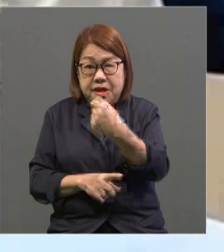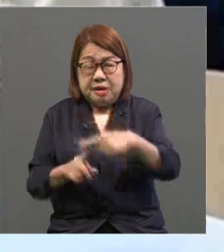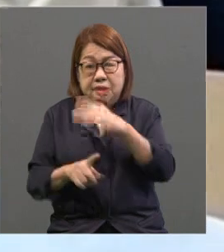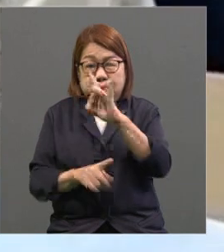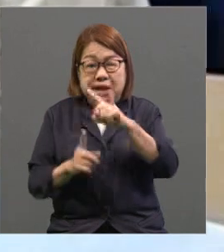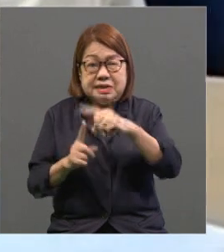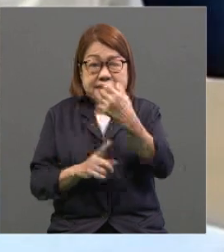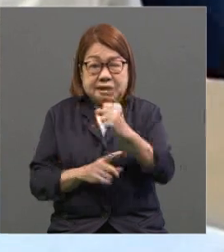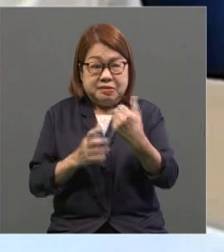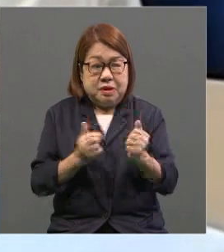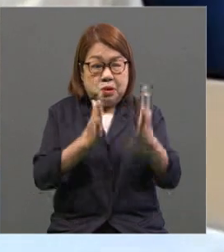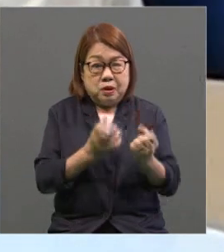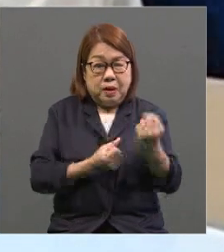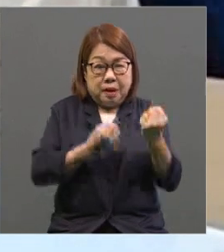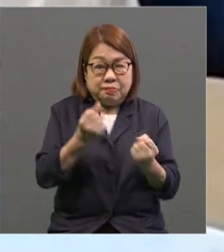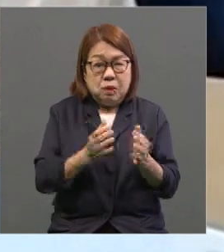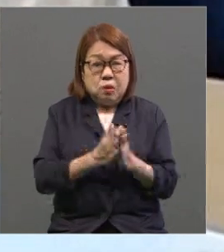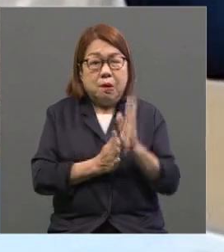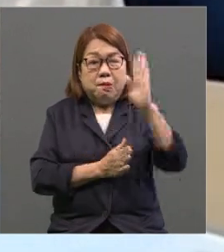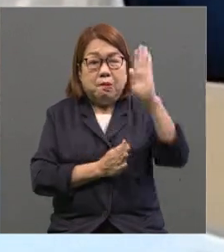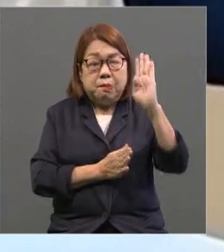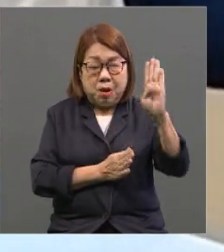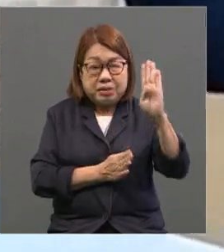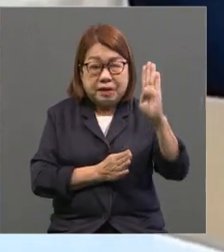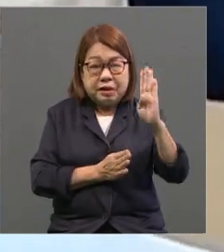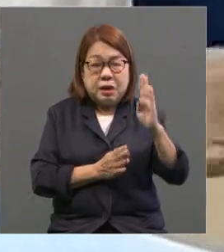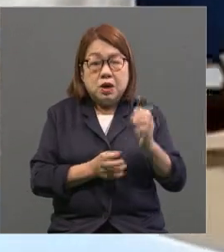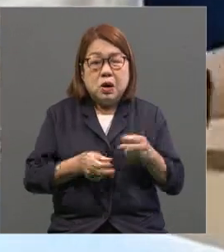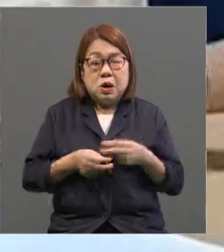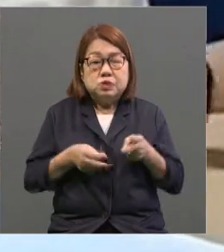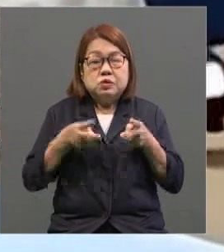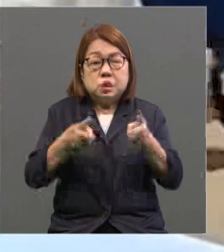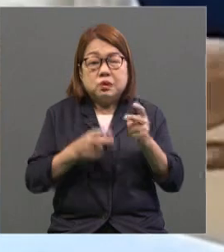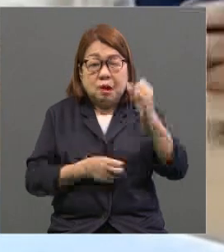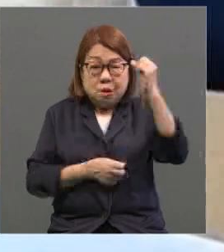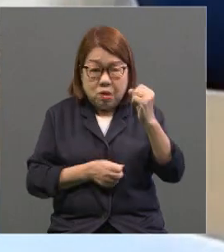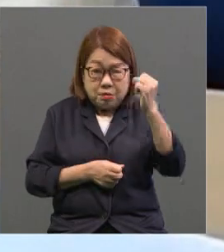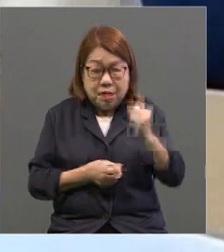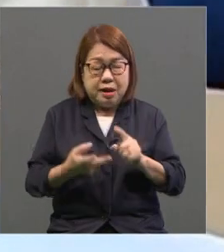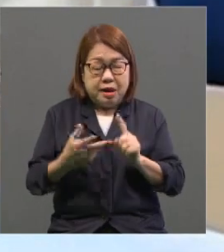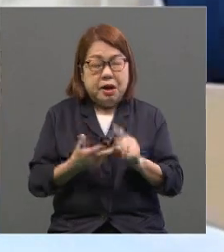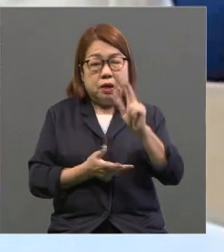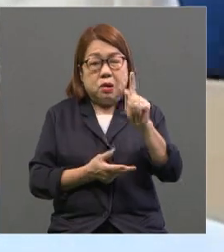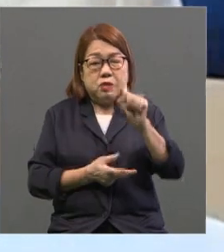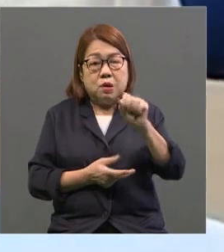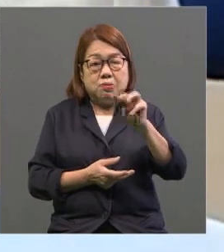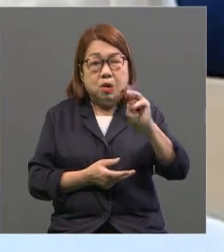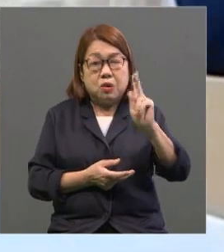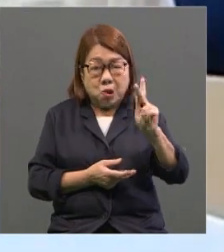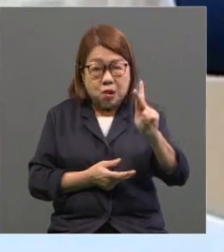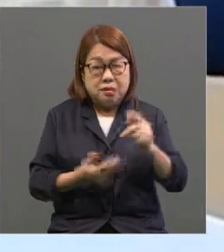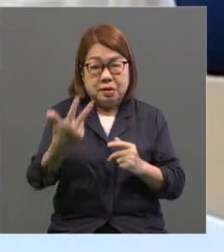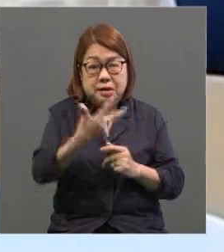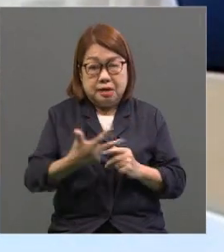ตัวคนขับแล้ว 1บริษัทรถร่วมเนี่ย 1ขสมกอีก1คุณแม่บอกไม่เคยมีผู้ใดมาเยี่ยม